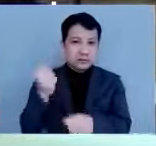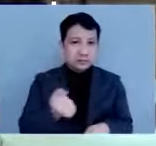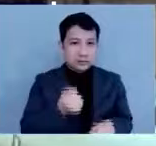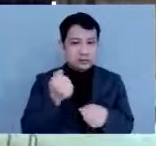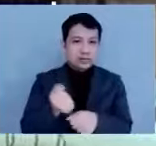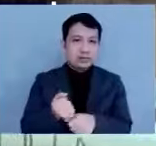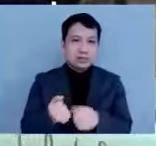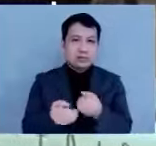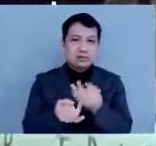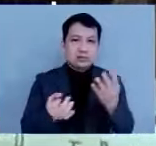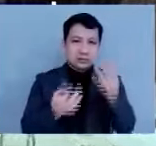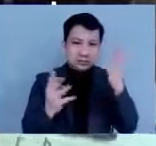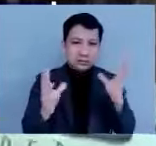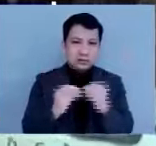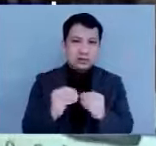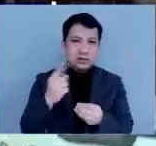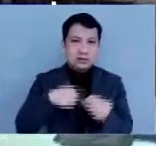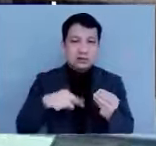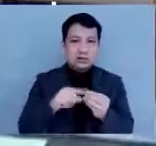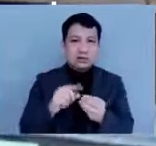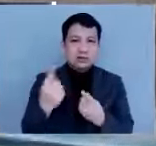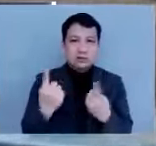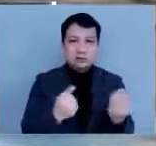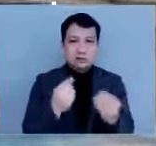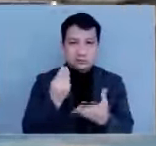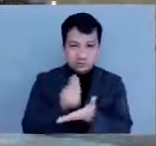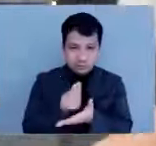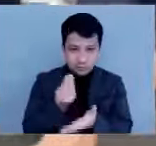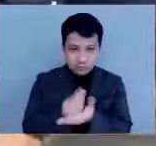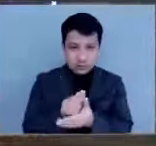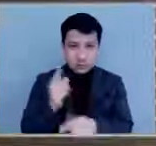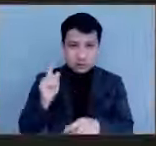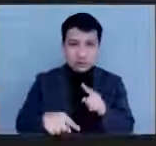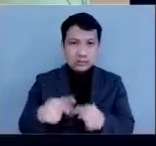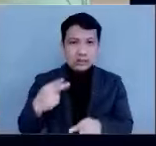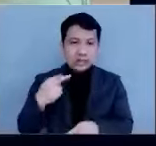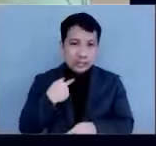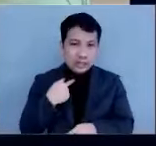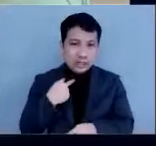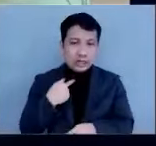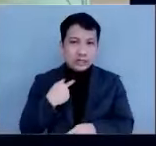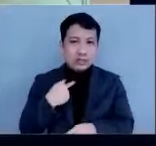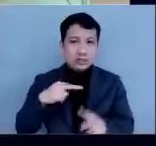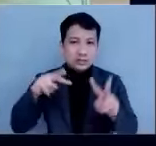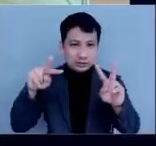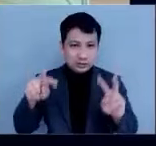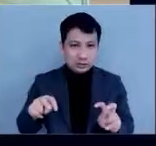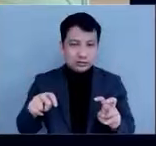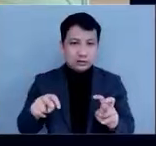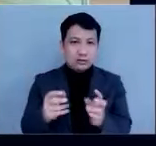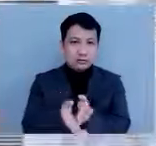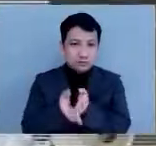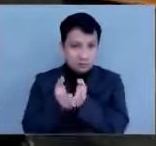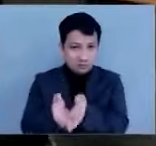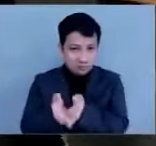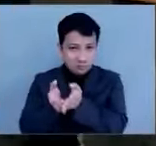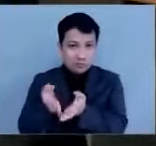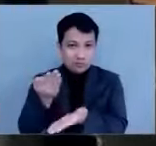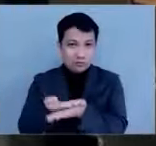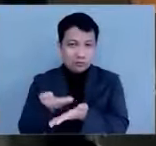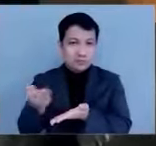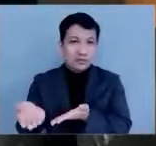ng ilang netizens, ano raw ang gagawin sa pera kung stranded ka naman? Ang tawag daw ba riyan ay boat buying? To